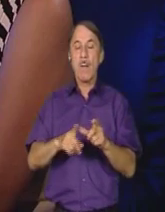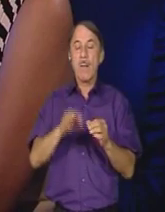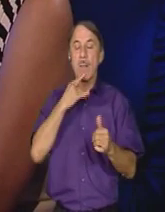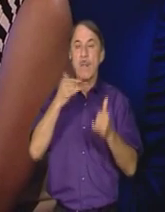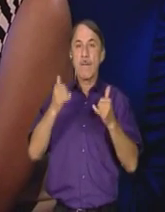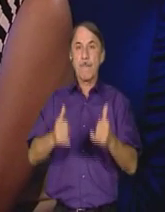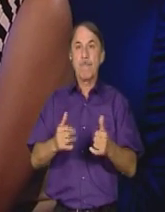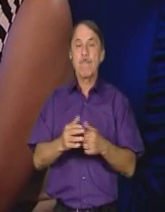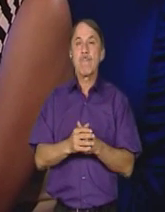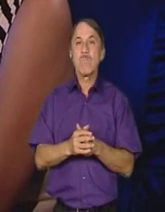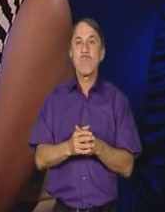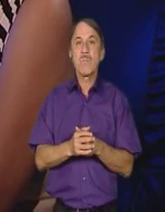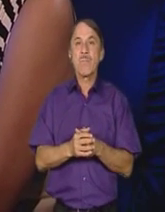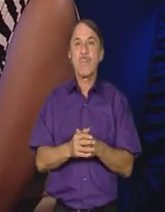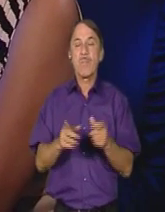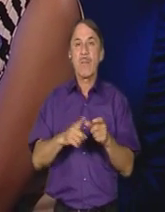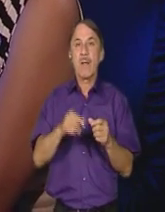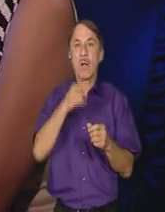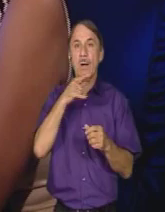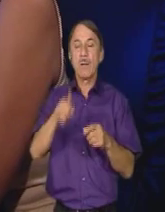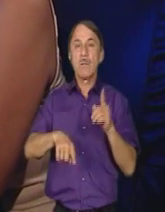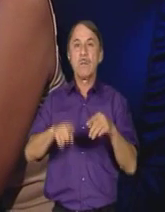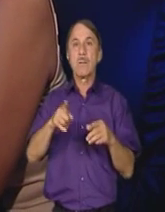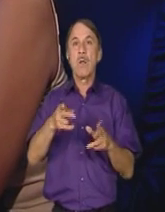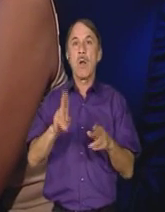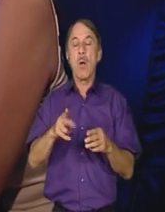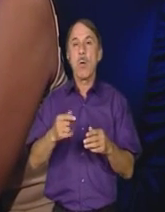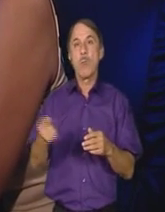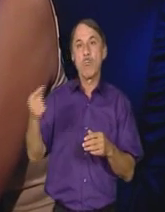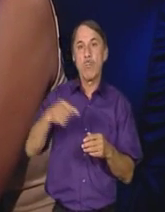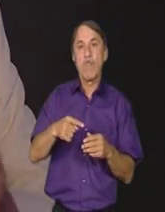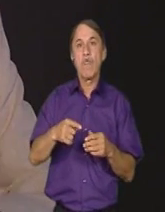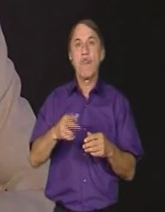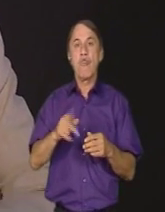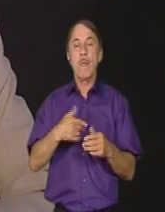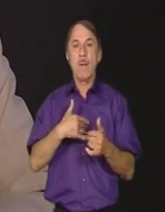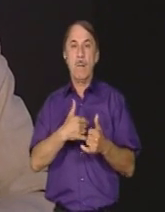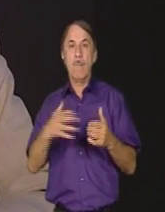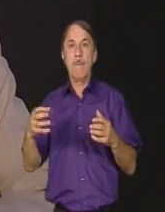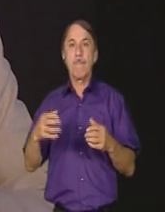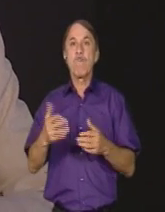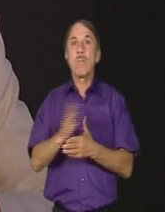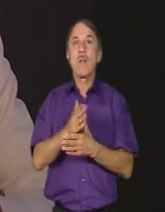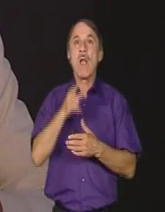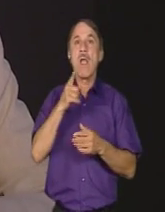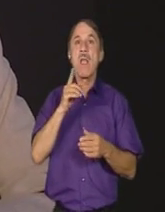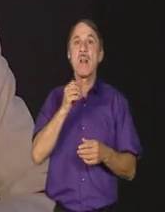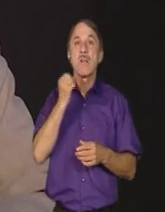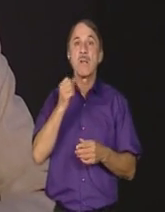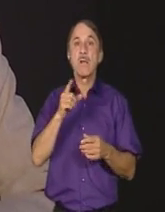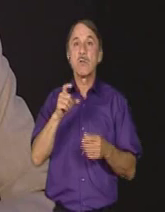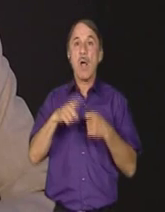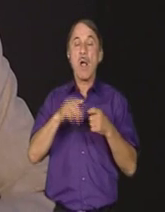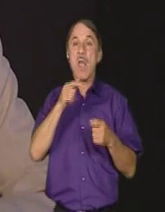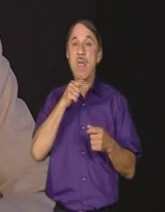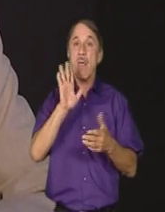za cilj da zacementira jednom doneti ustav i praktično da stvori uslove da se nikad ne može promeniti. Međutim, čak i taj